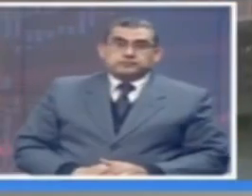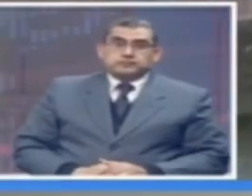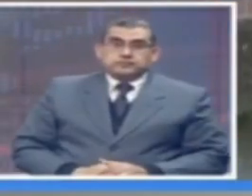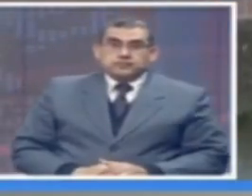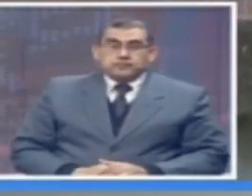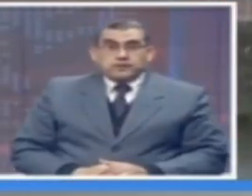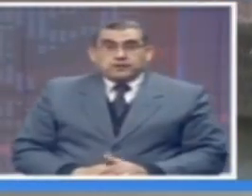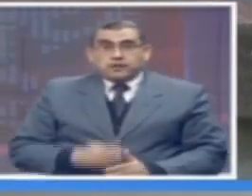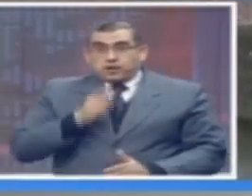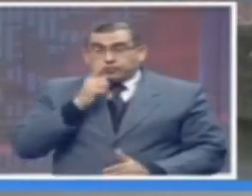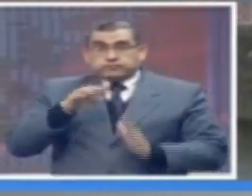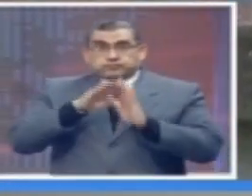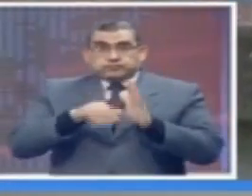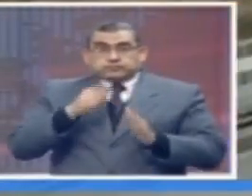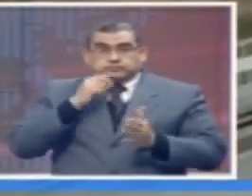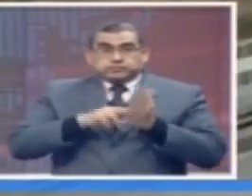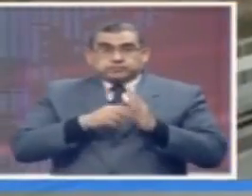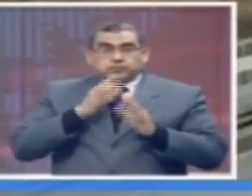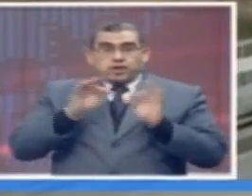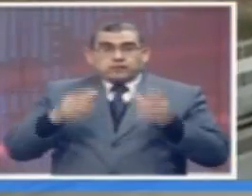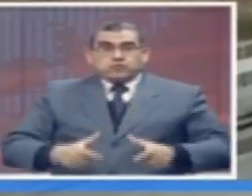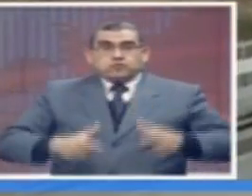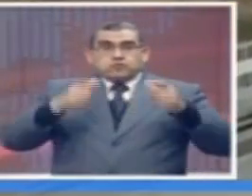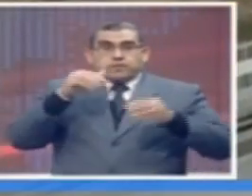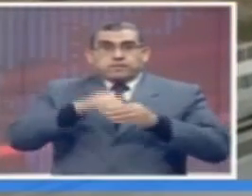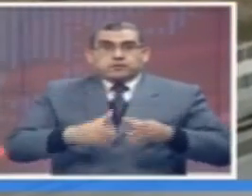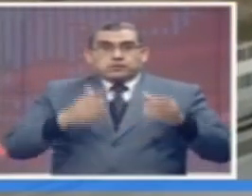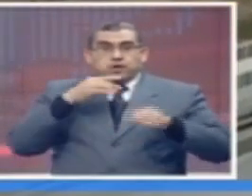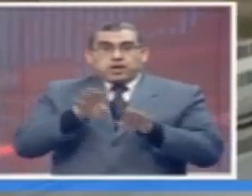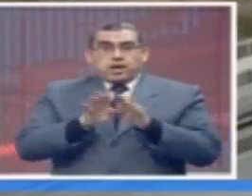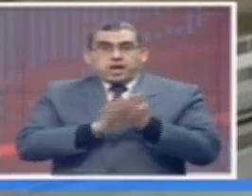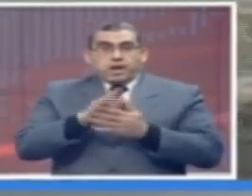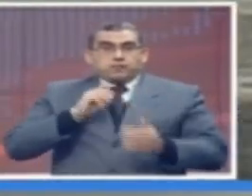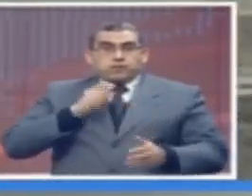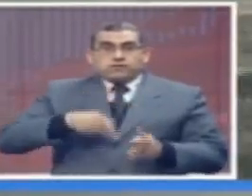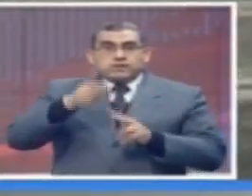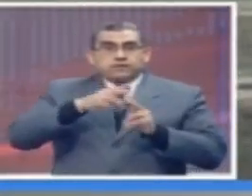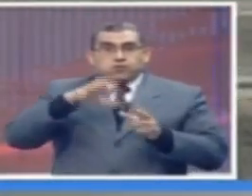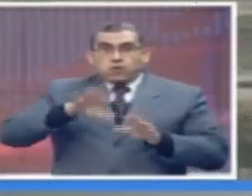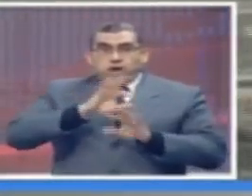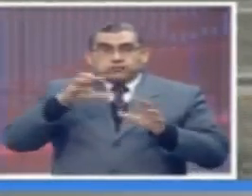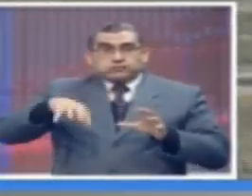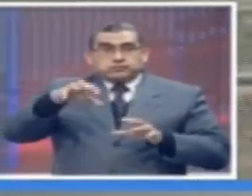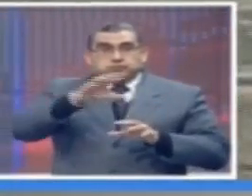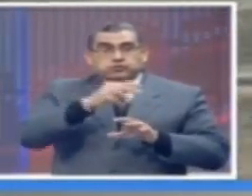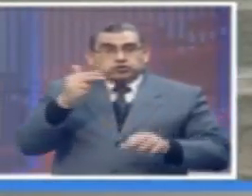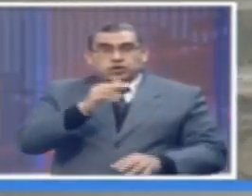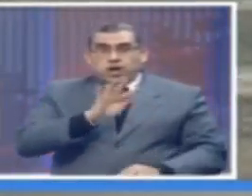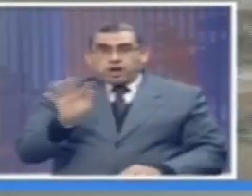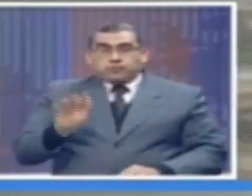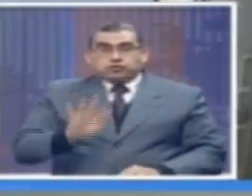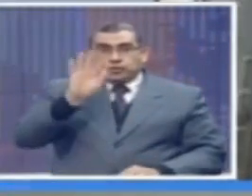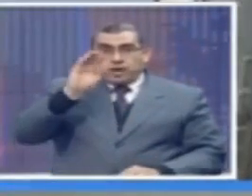على تلك الشاكلة انتشرت الصوامع في كل مكان بمحافظات الجمهورية على الطرق الرئيسة التي امتدت شرقا وغربا وشمالا